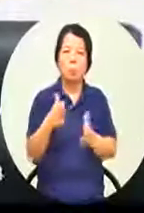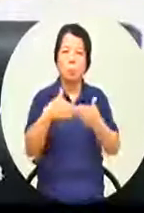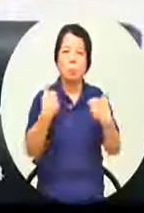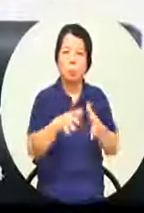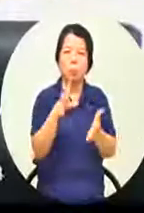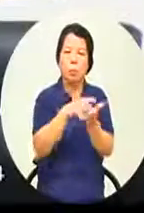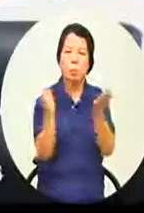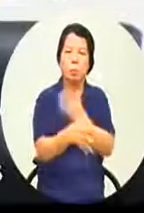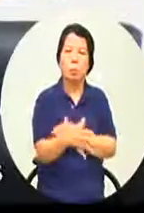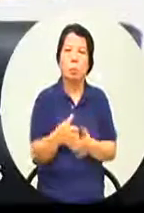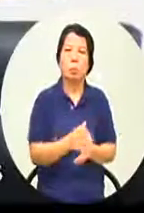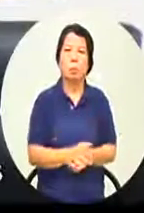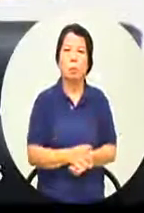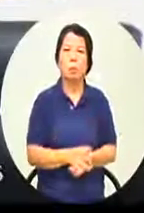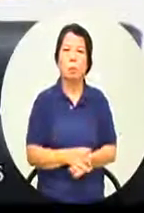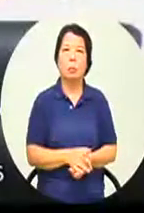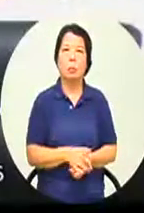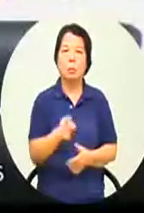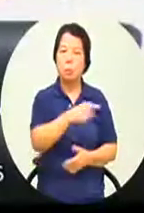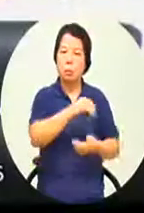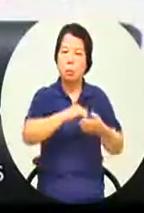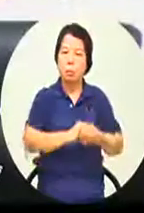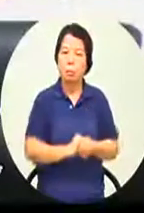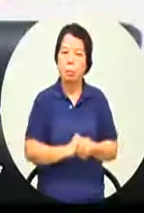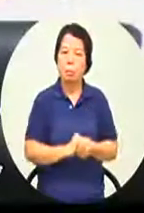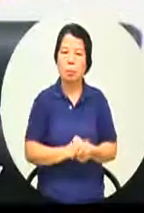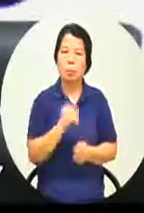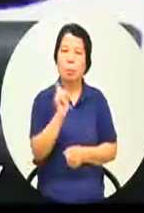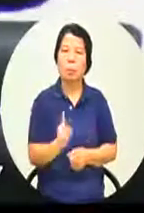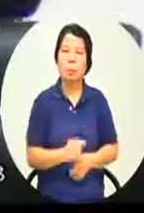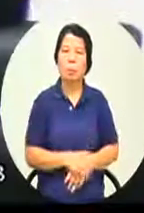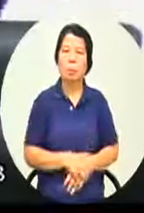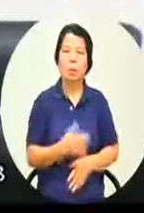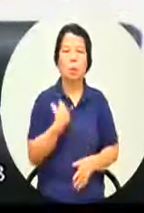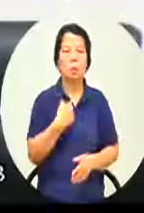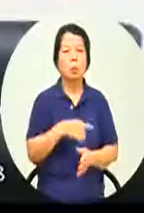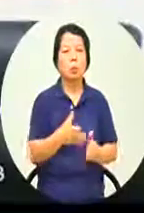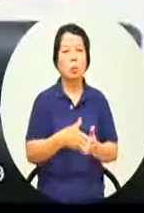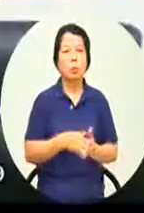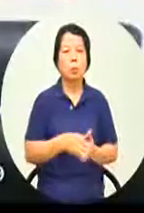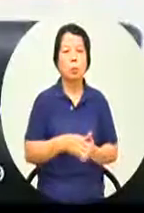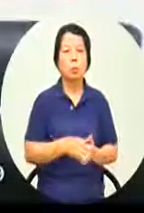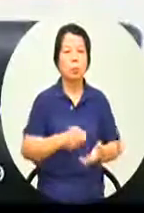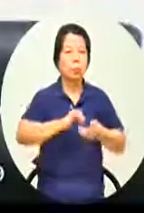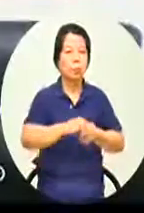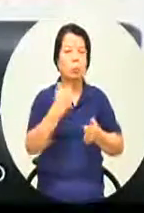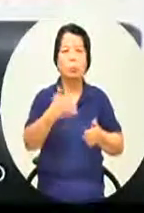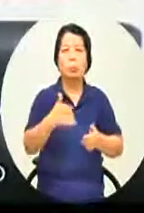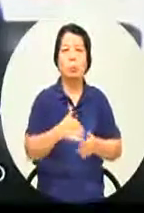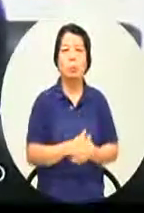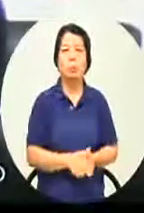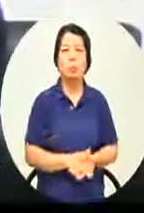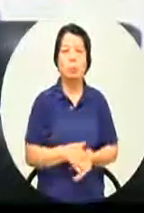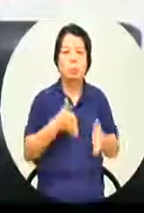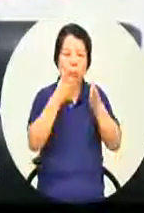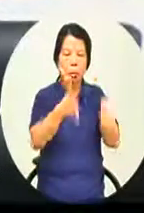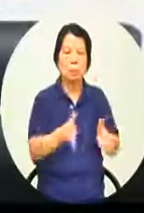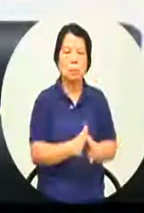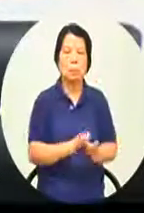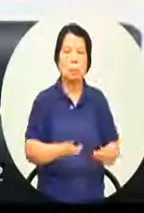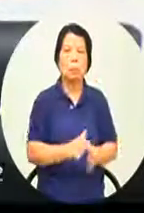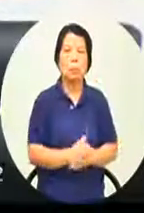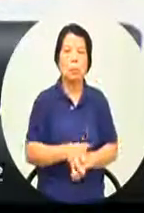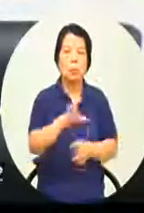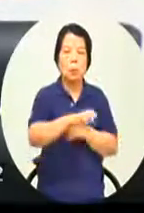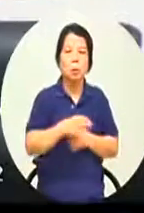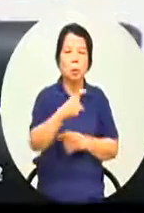迁？你们的决定到底是如何？一直没有个定案。并且你们针对于我们目前在农十六，你